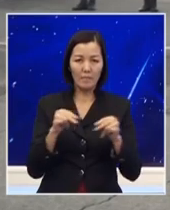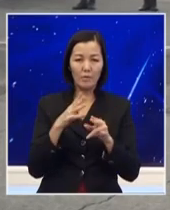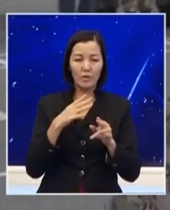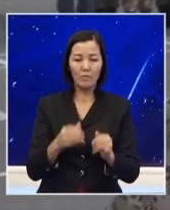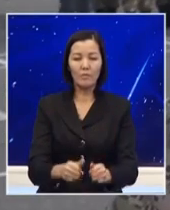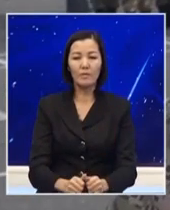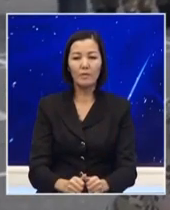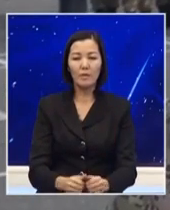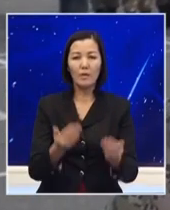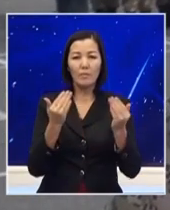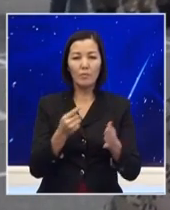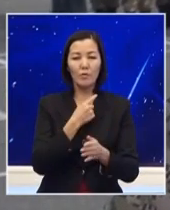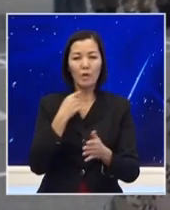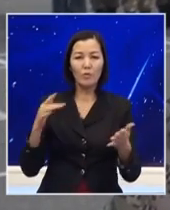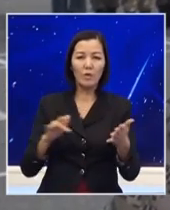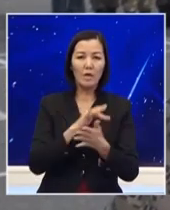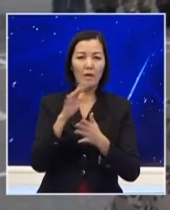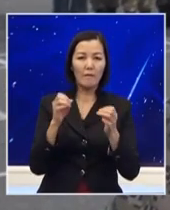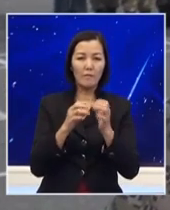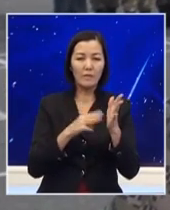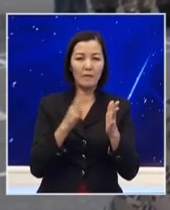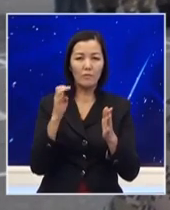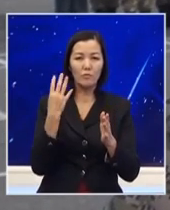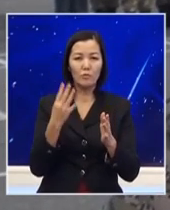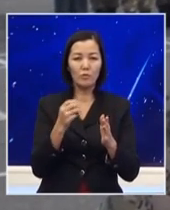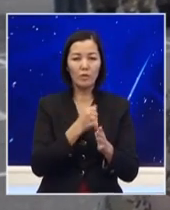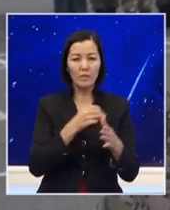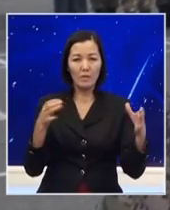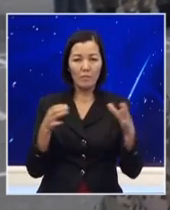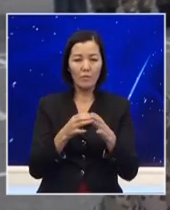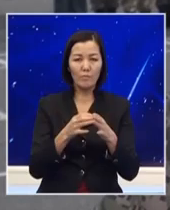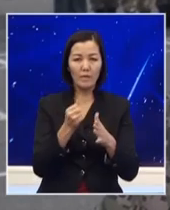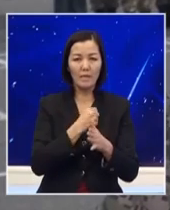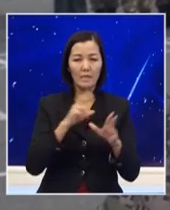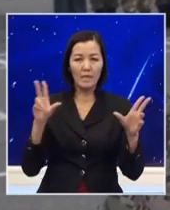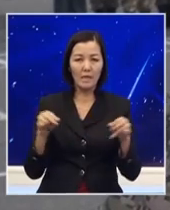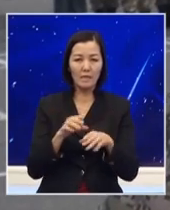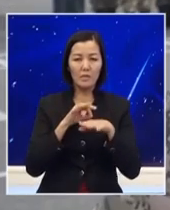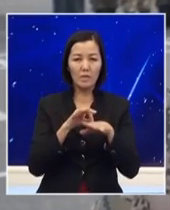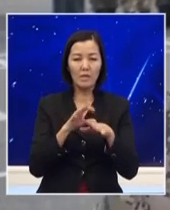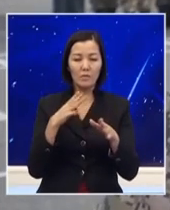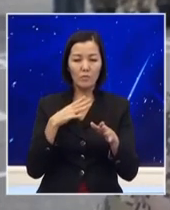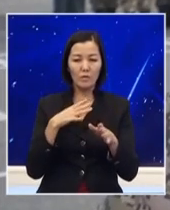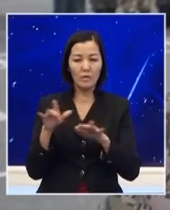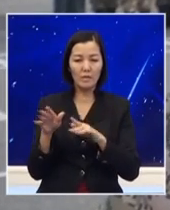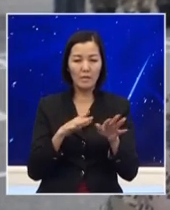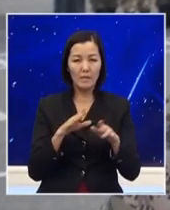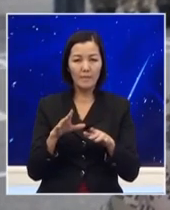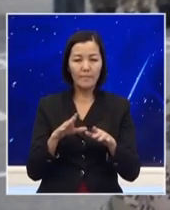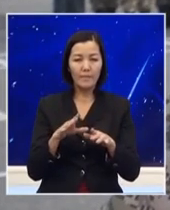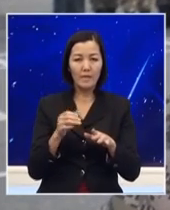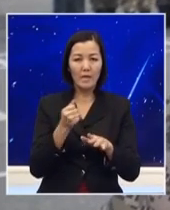етемін. Бүгін Талдықорған қаласы 18-404 әскери бөлімінде әскери антты қабылдаған болатынбыз. Осы әскери